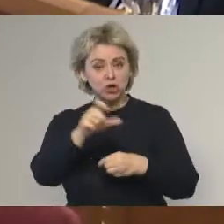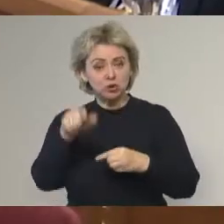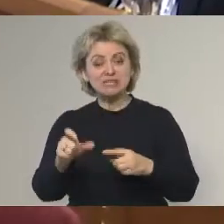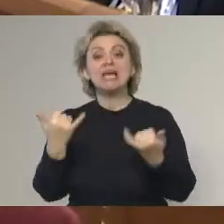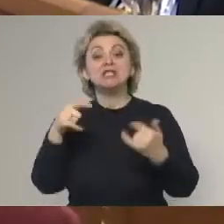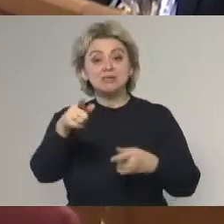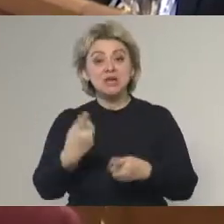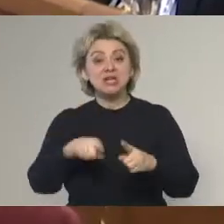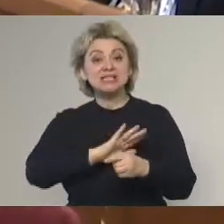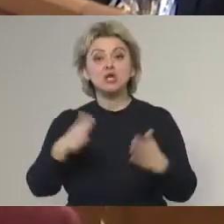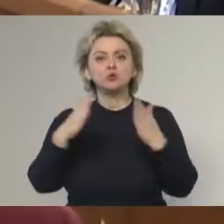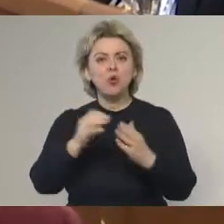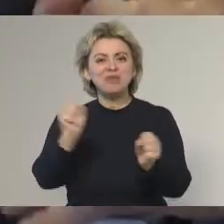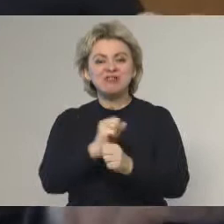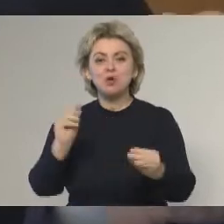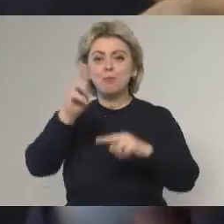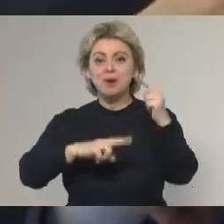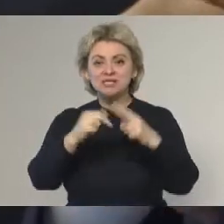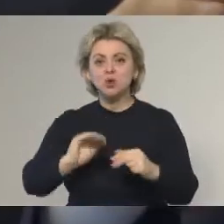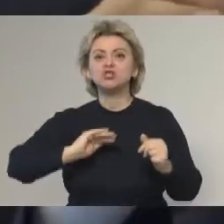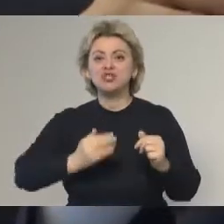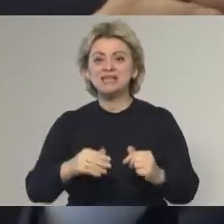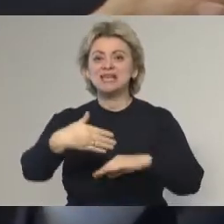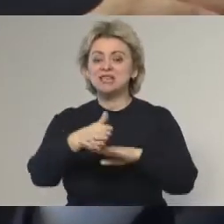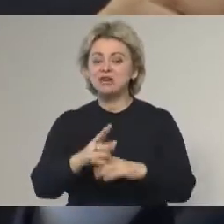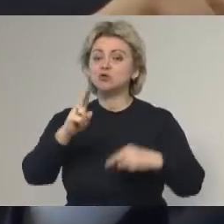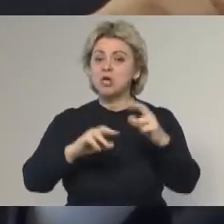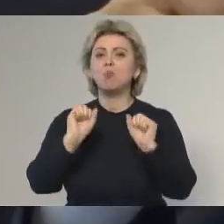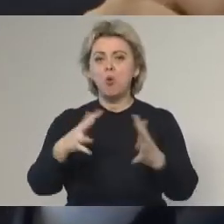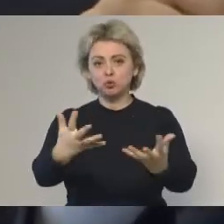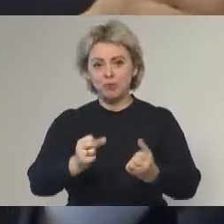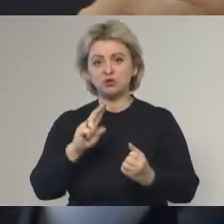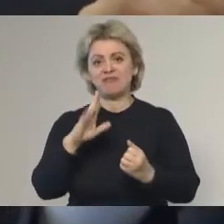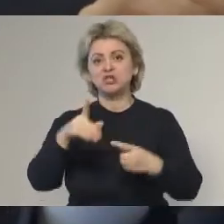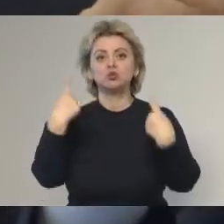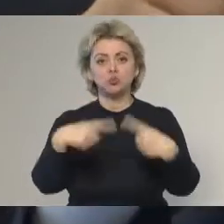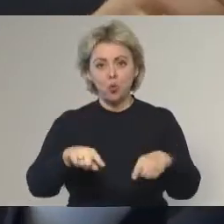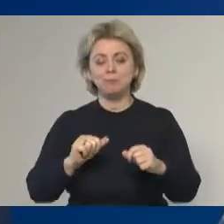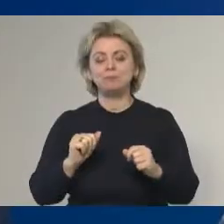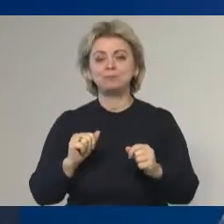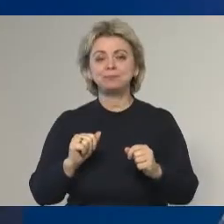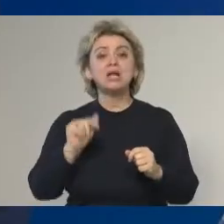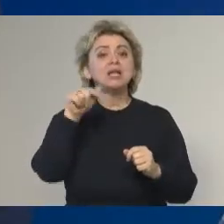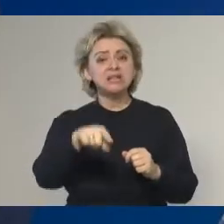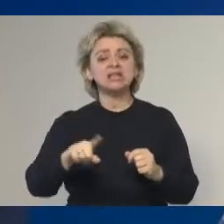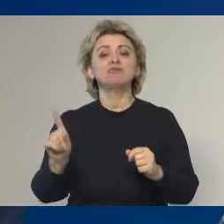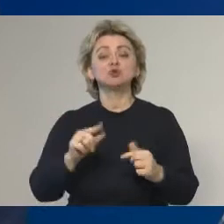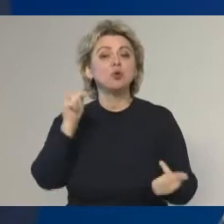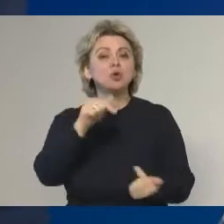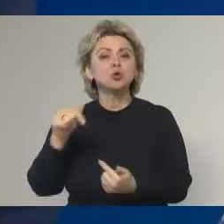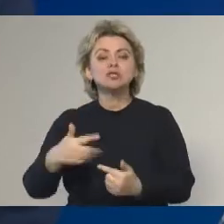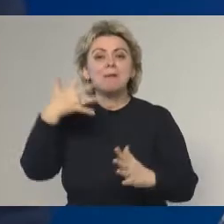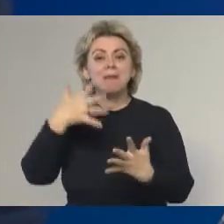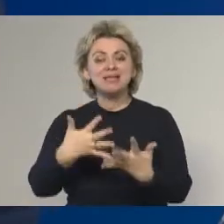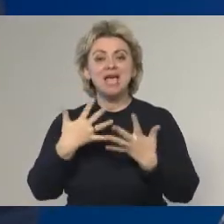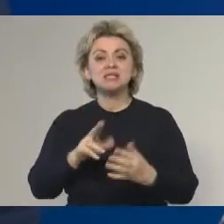Теперь, если дом невозможно достроить, участники долевого строительства смогут получить квартиру в другом. Для того, чтобы точно понять,